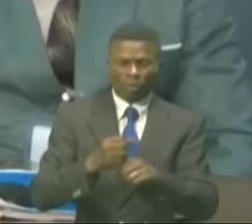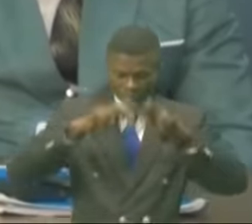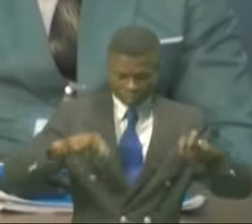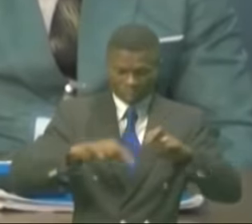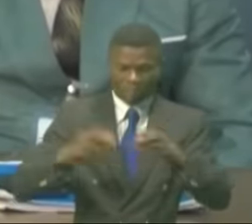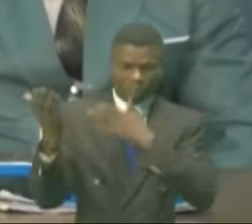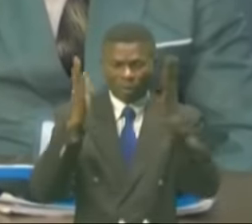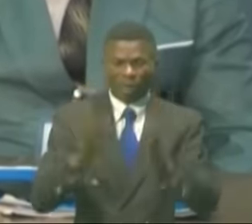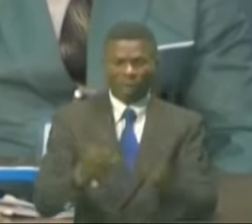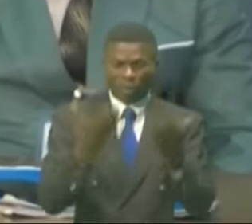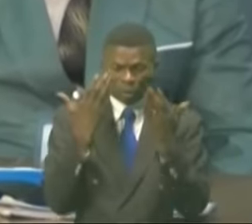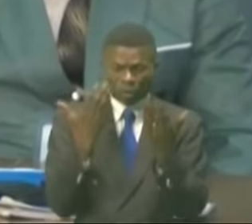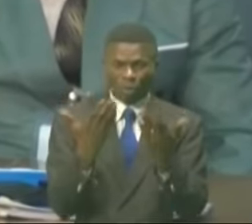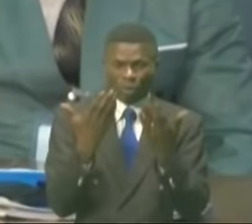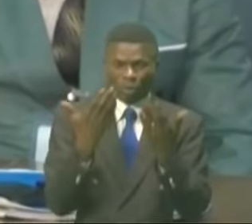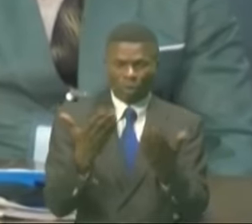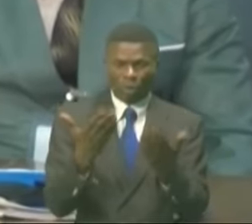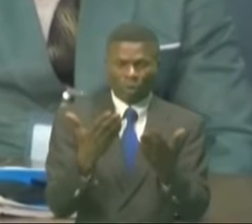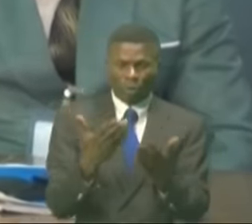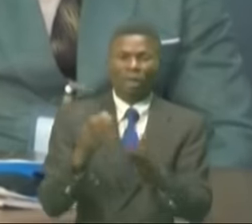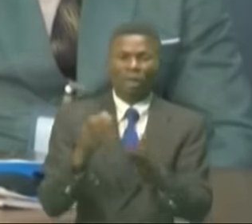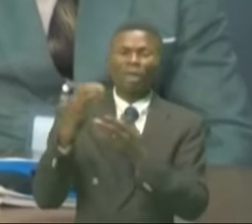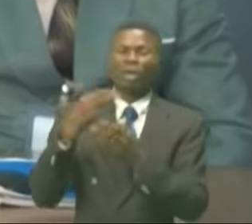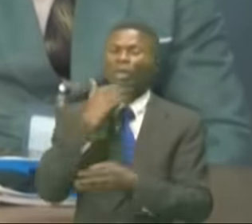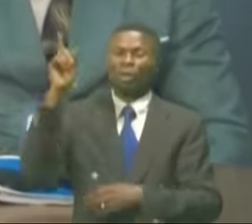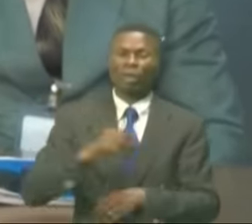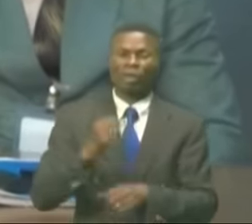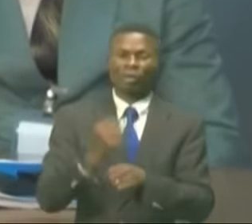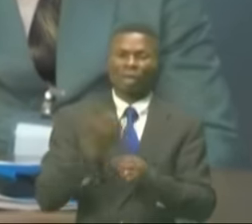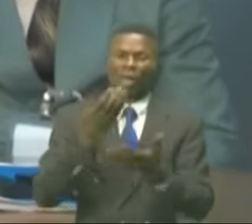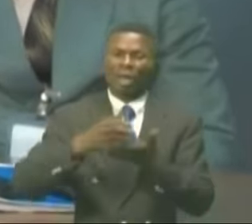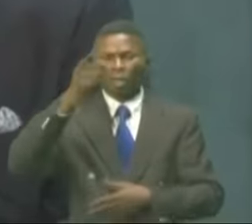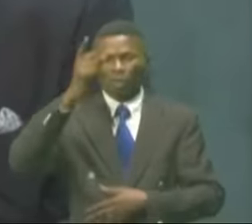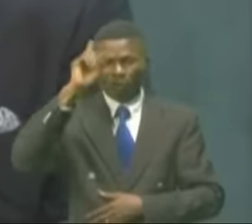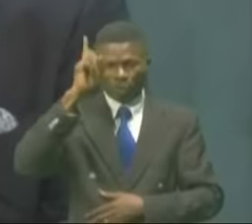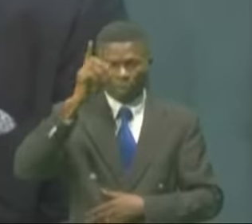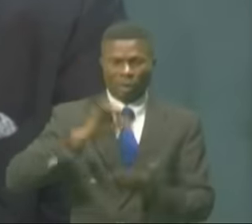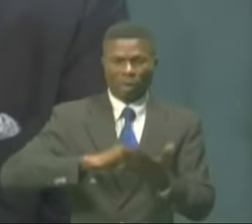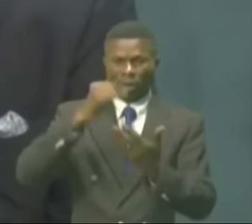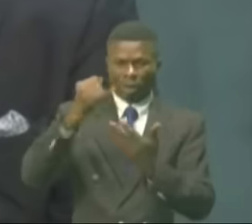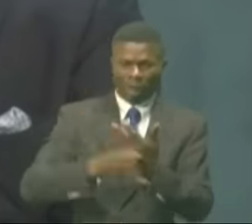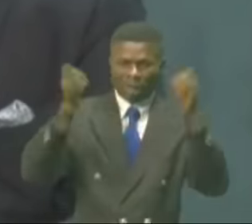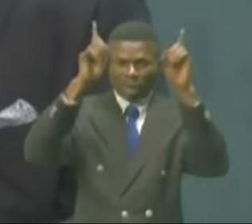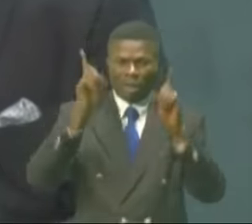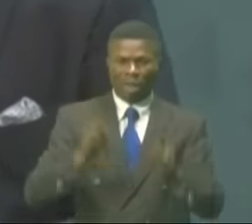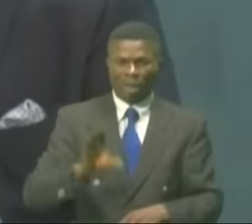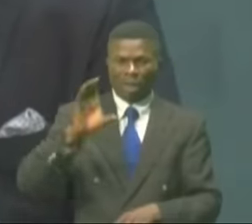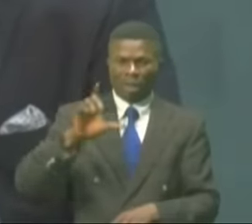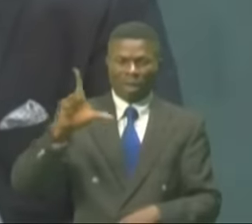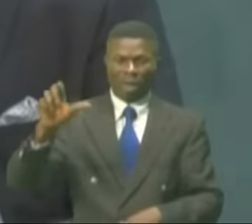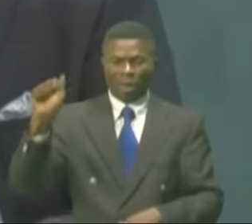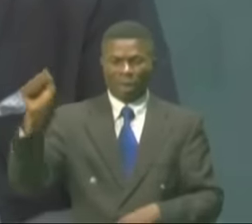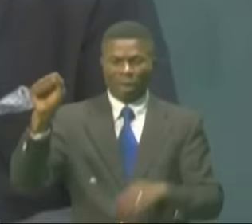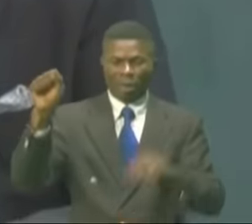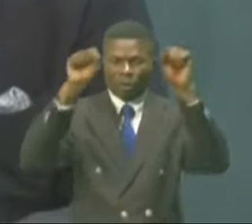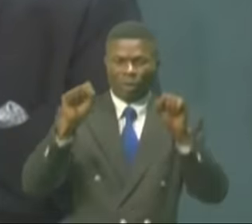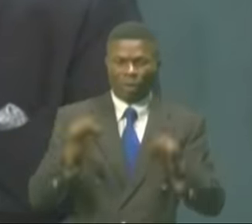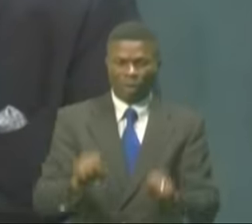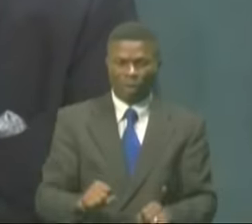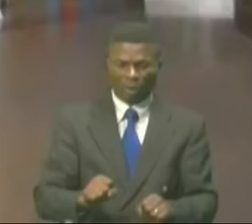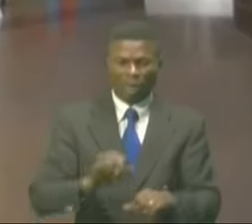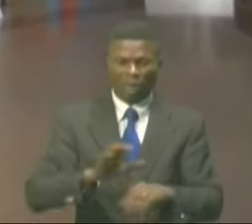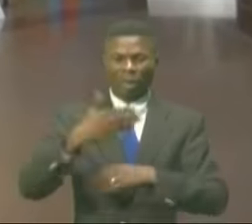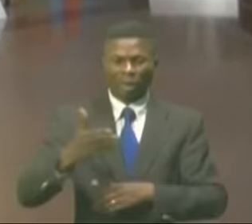marchés et de l'étude des pré-investissements pour la première phase du projet Africa Cloud Ecosystem. Et cela après